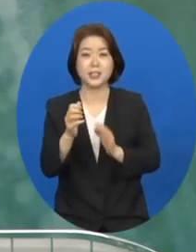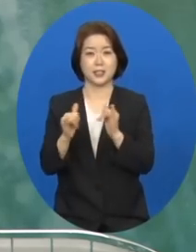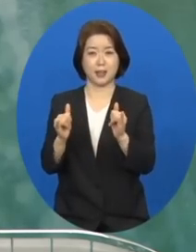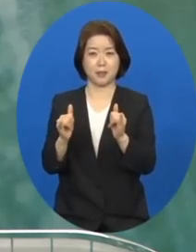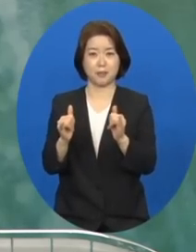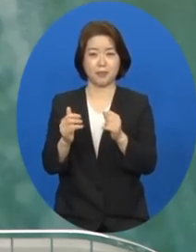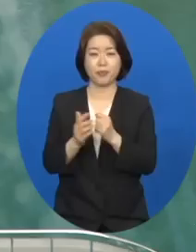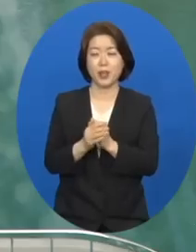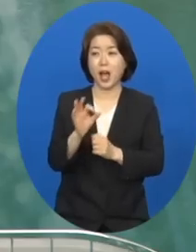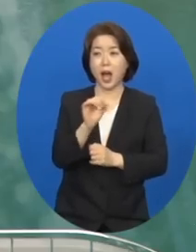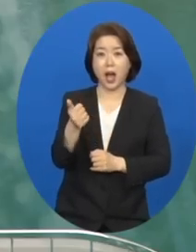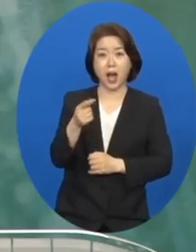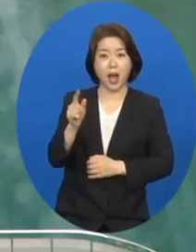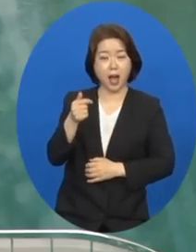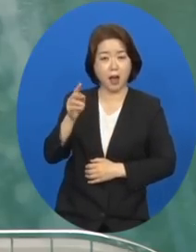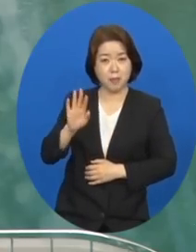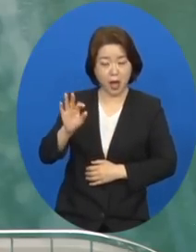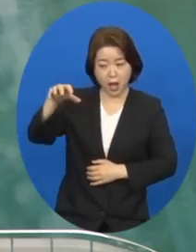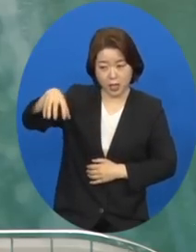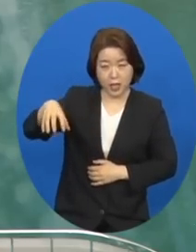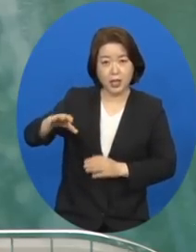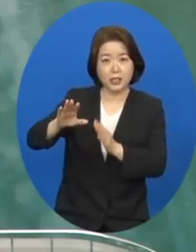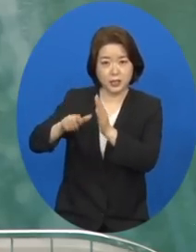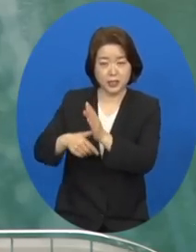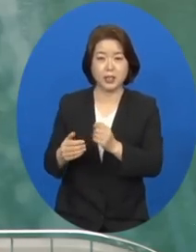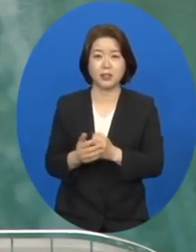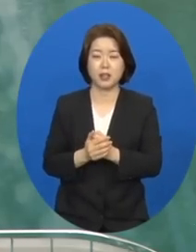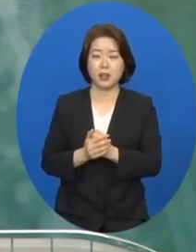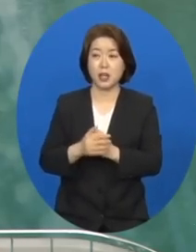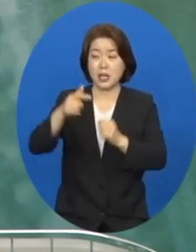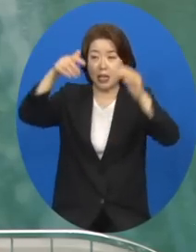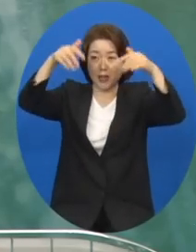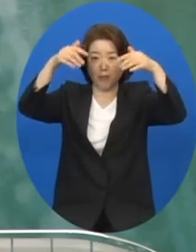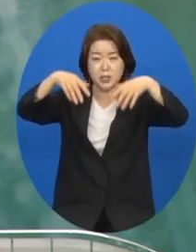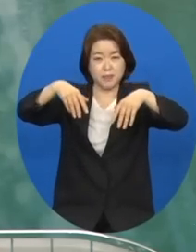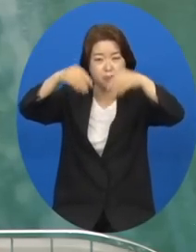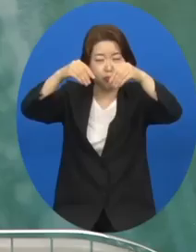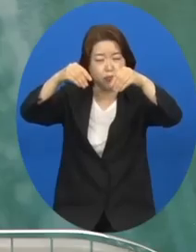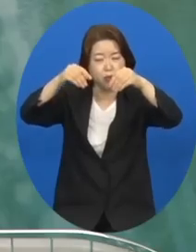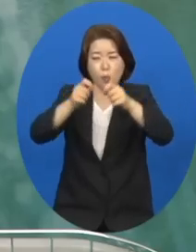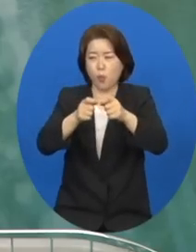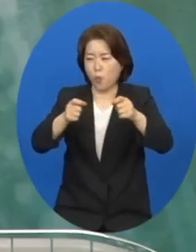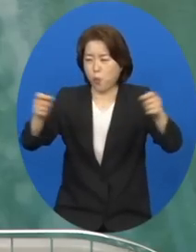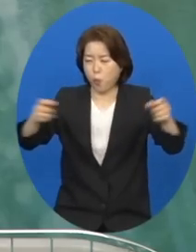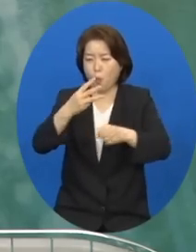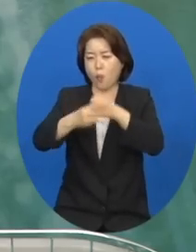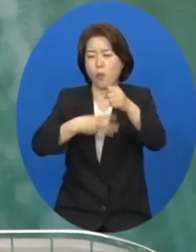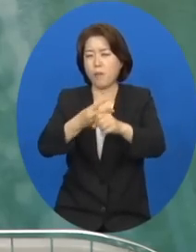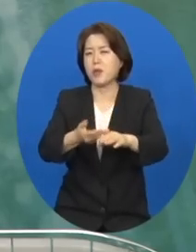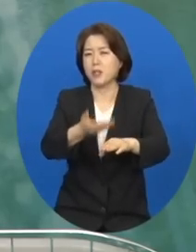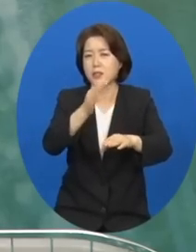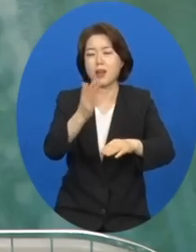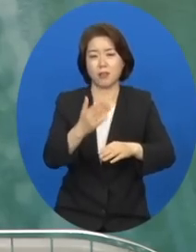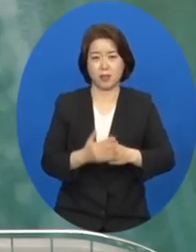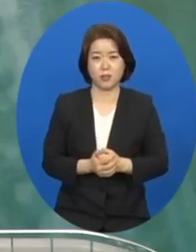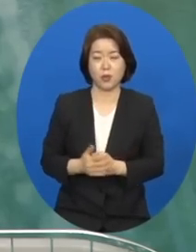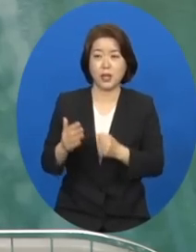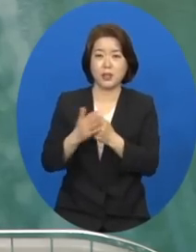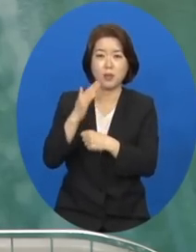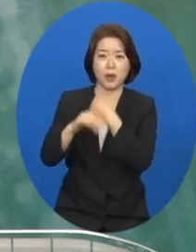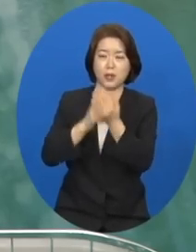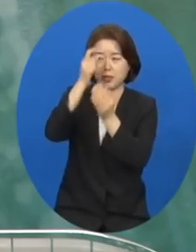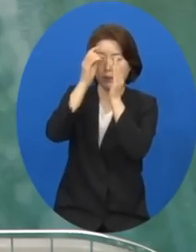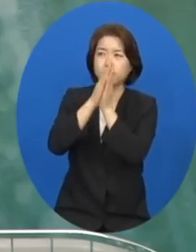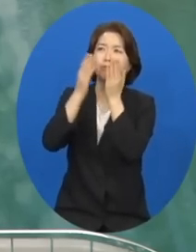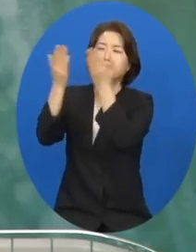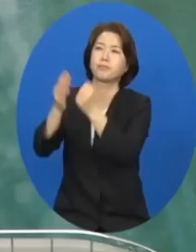기아 방 시대죠 이 가뭄이 3년 이상 지속이 되었습니다 그래서 이제 하나님께 기도를 드려요